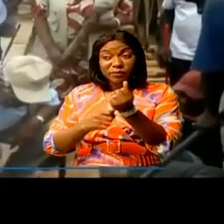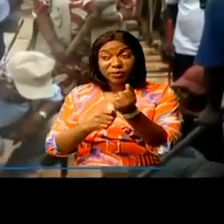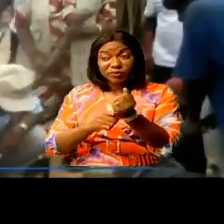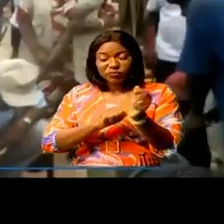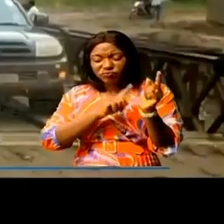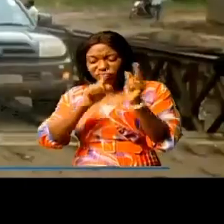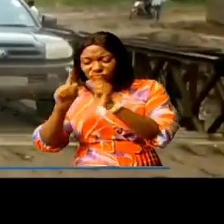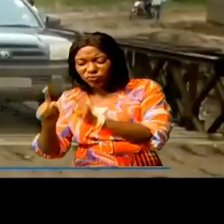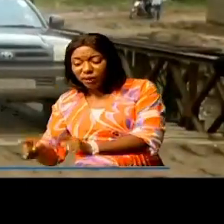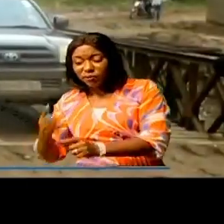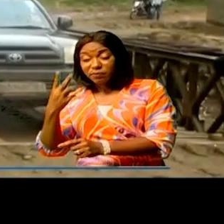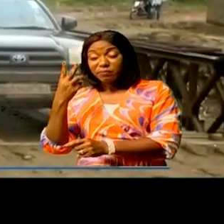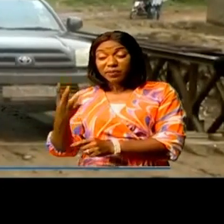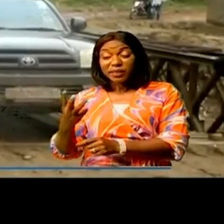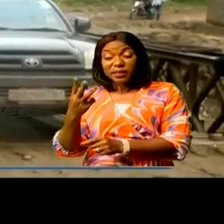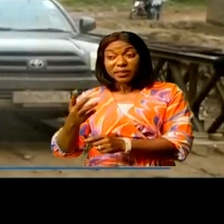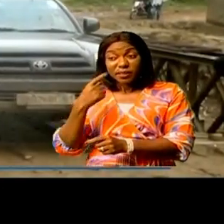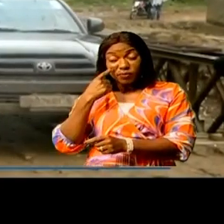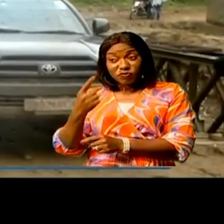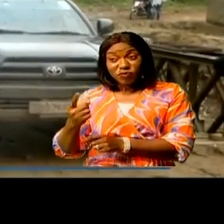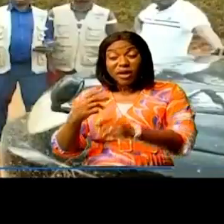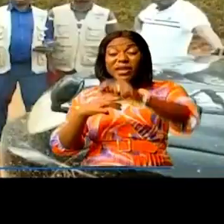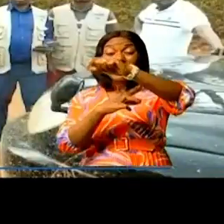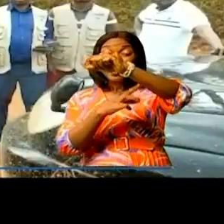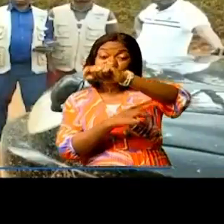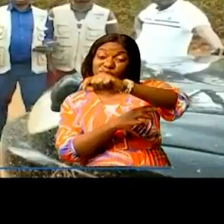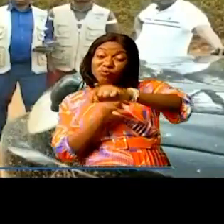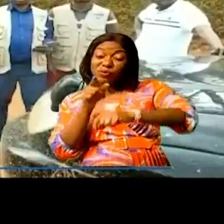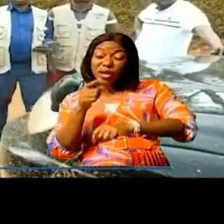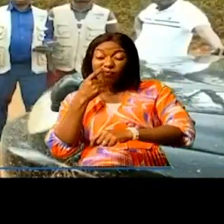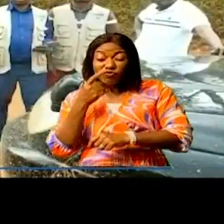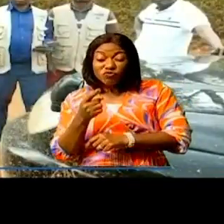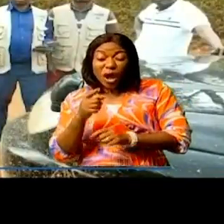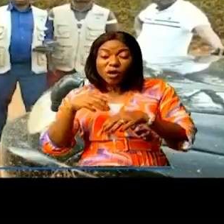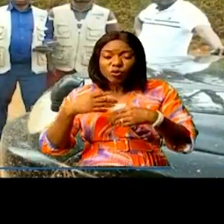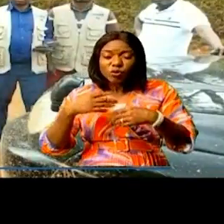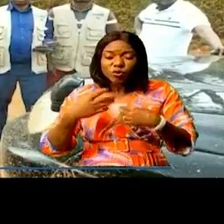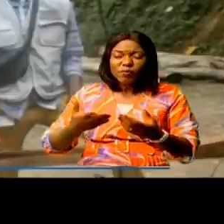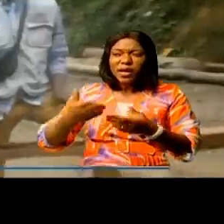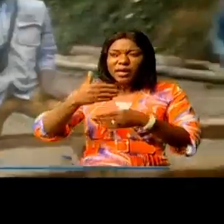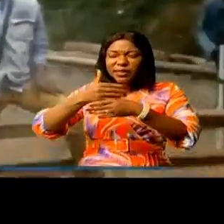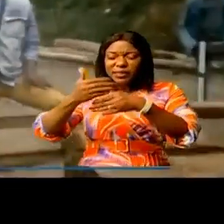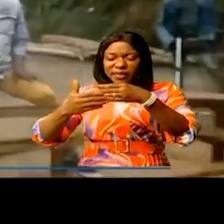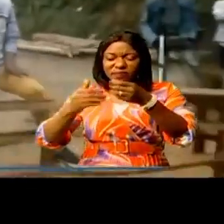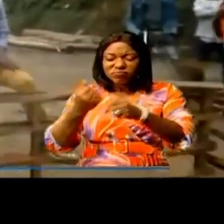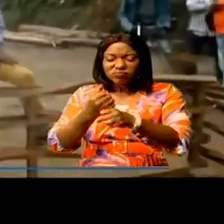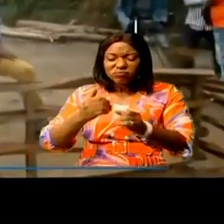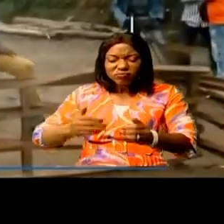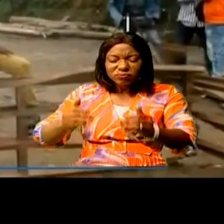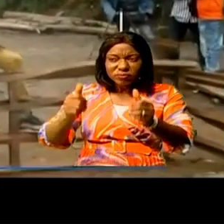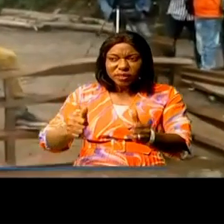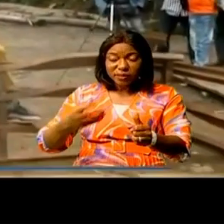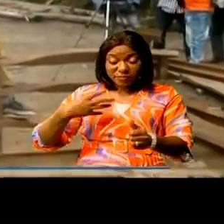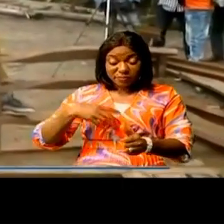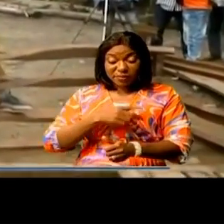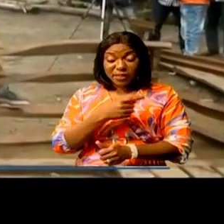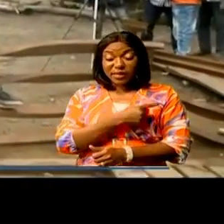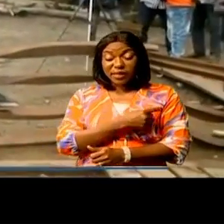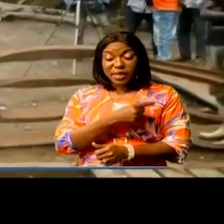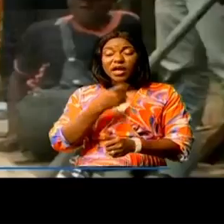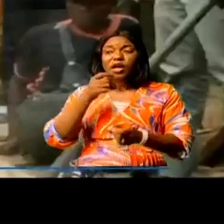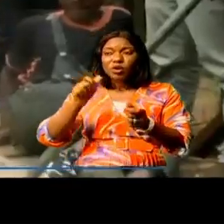ce mercredi 25 mai au pont Moudoubwe à Mwinga pour se rendre compte de l'évolution des travaux. Madame Jacqueline